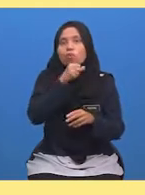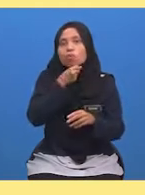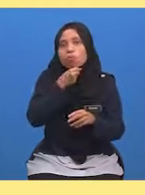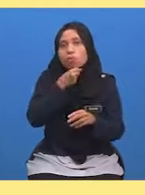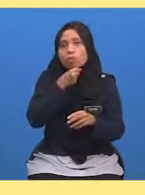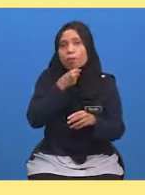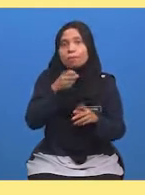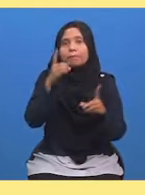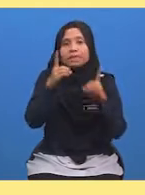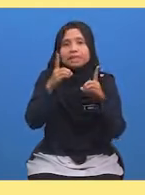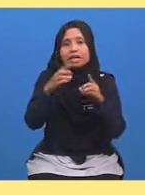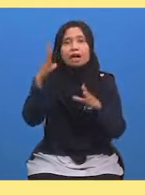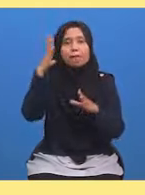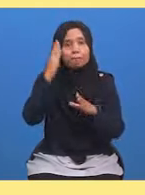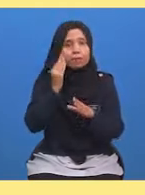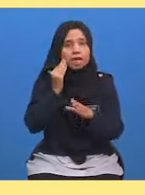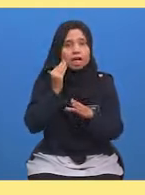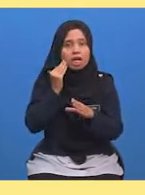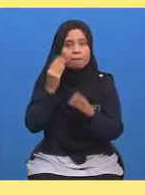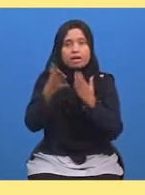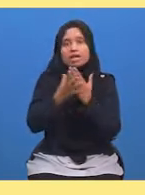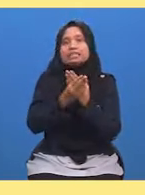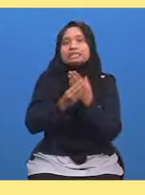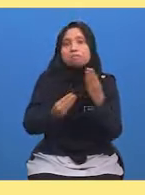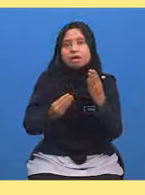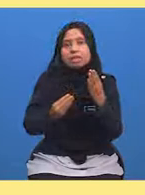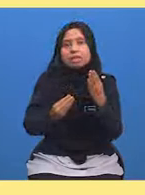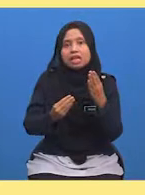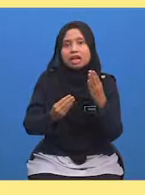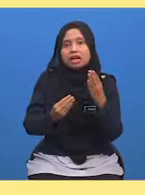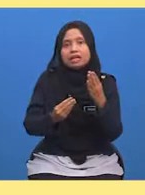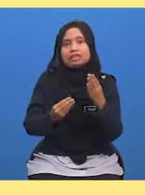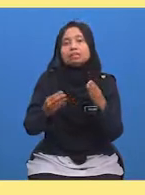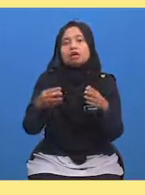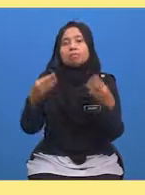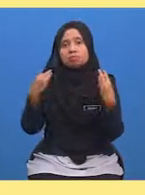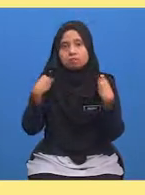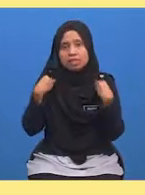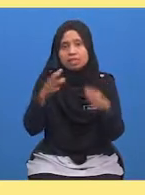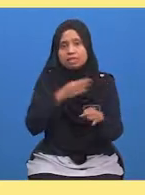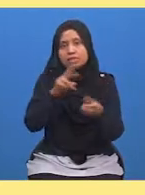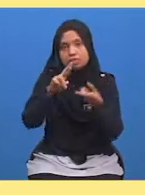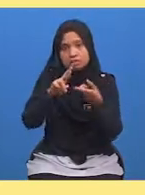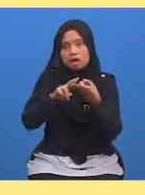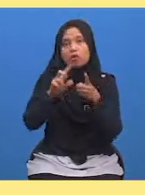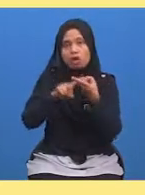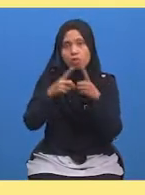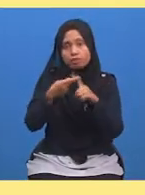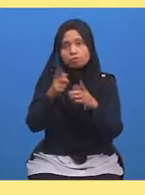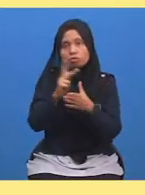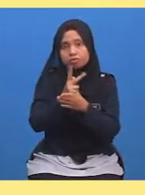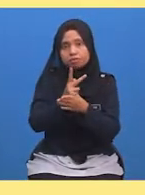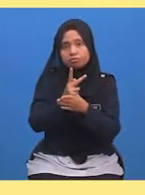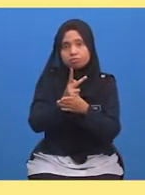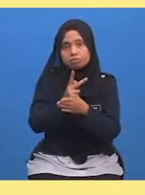latar belakang pendidikan, pengalaman dan kemahiran pemilik atau rakan kongsi,